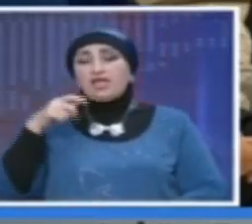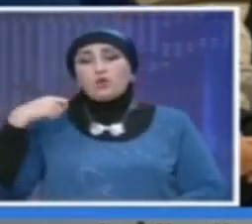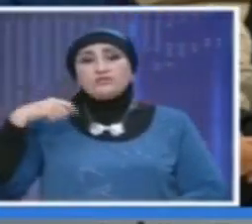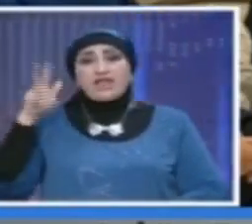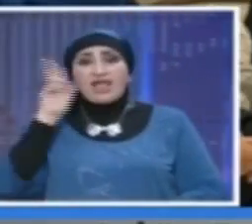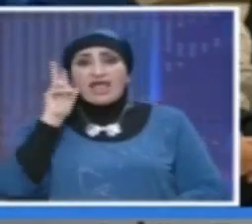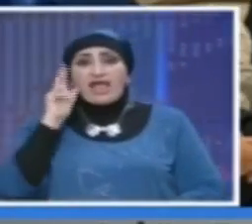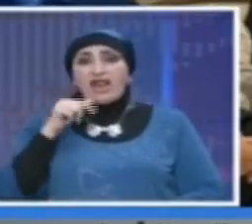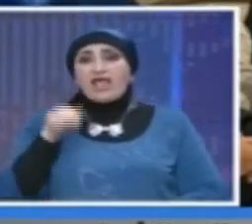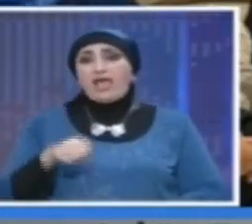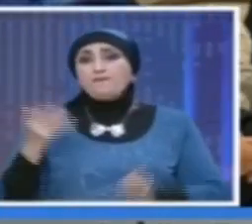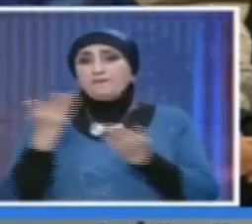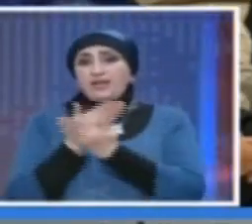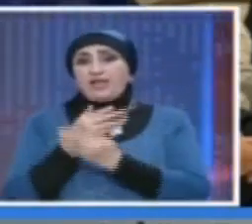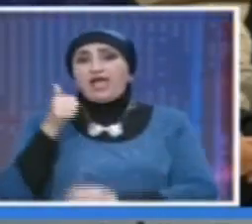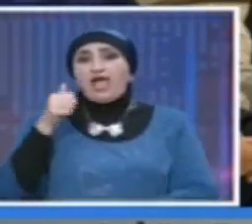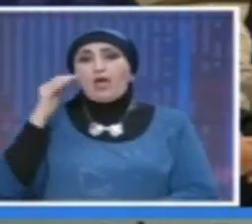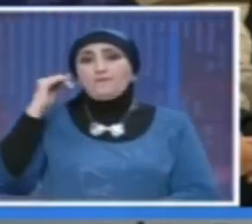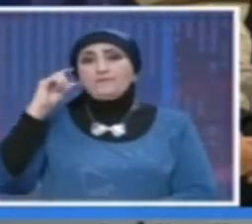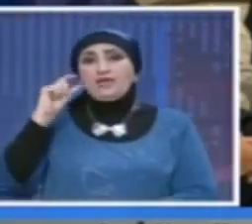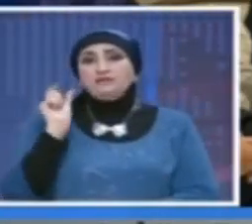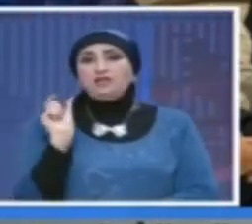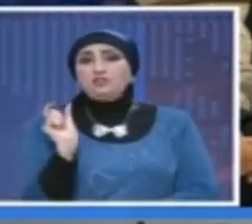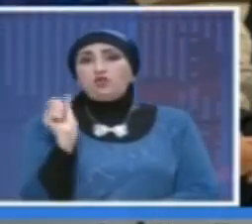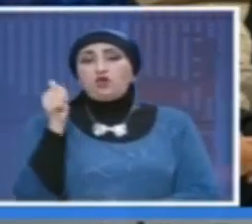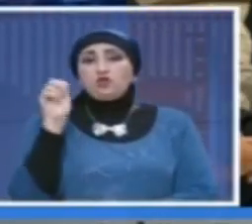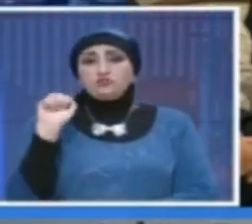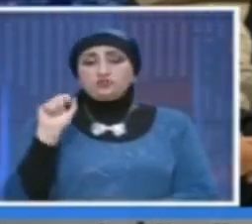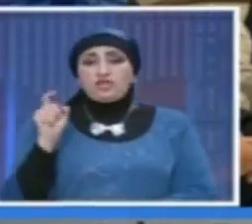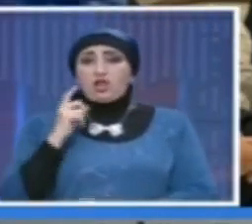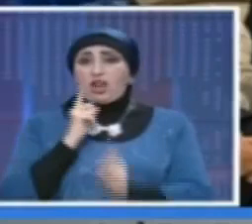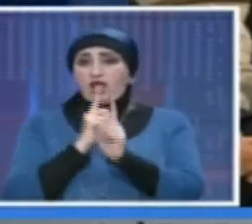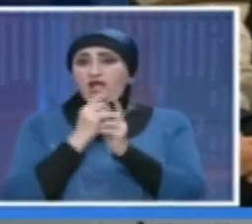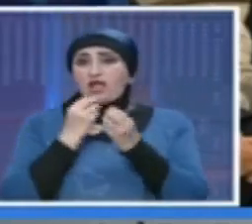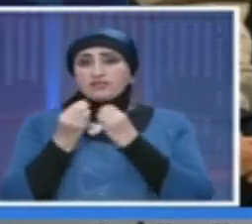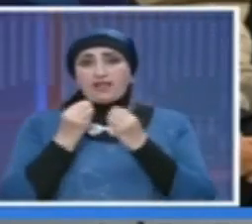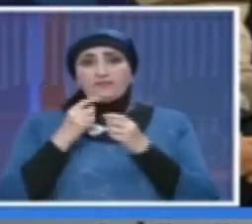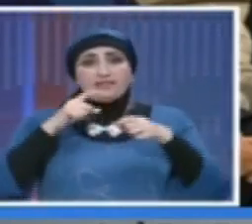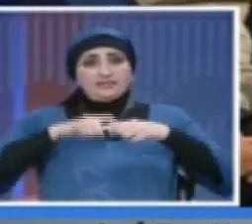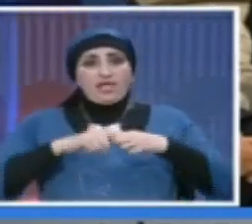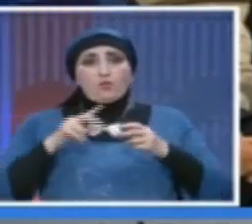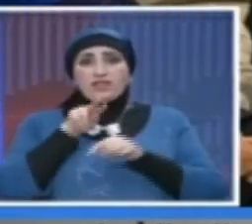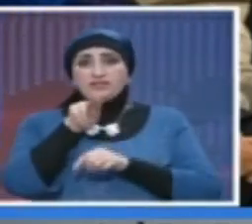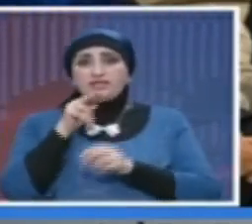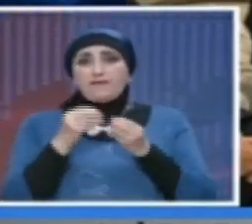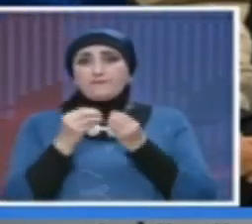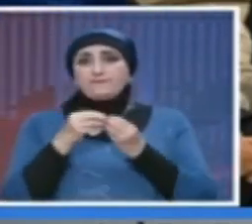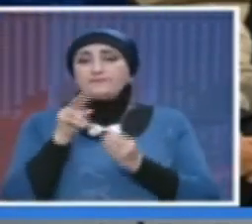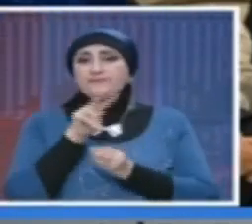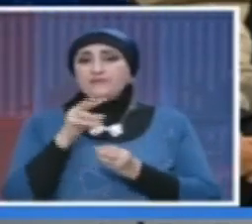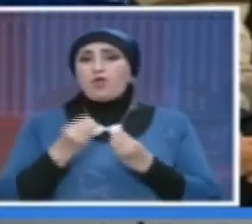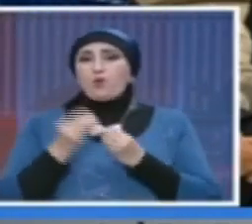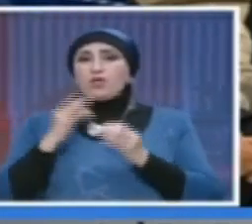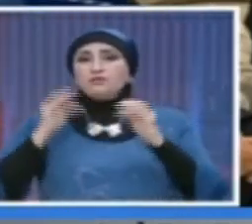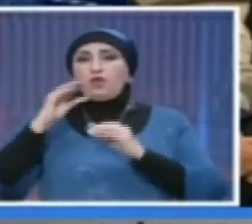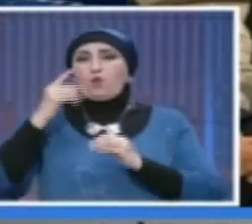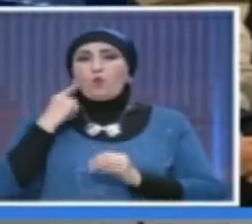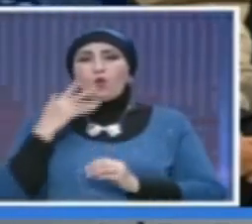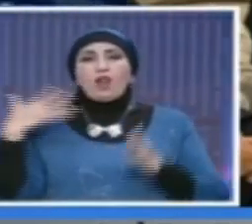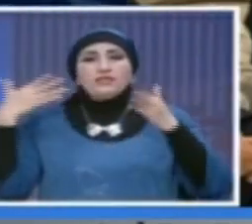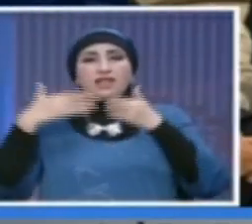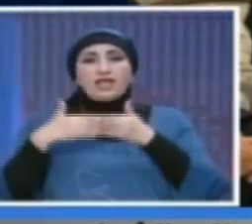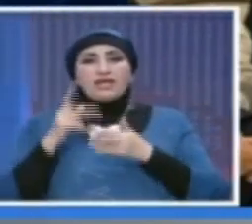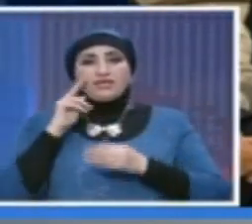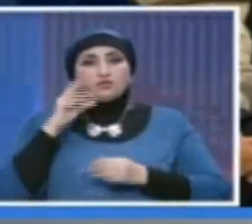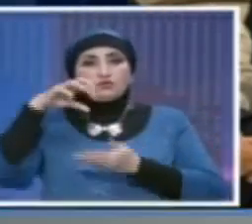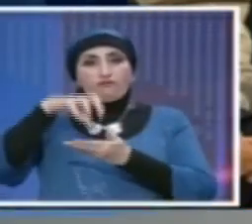الإعلام بالإنابة الشيخ الدكتور أحمد ناصر الصباح. تتناول اللقاءات مجالات التعاون الثنائي بين البلدين، إضافة إلى